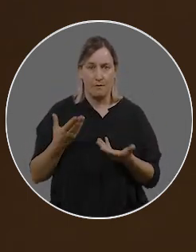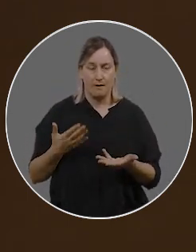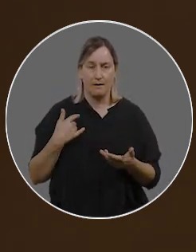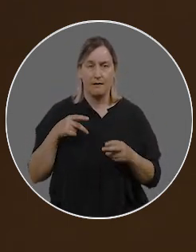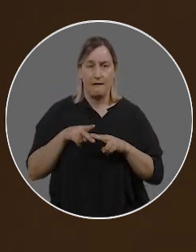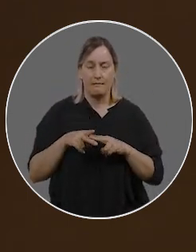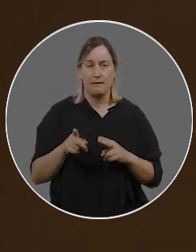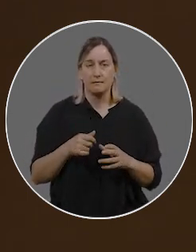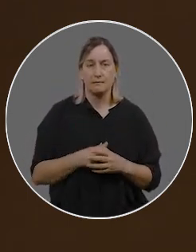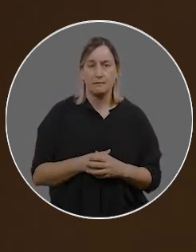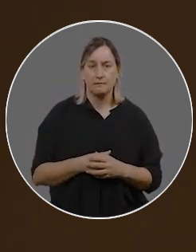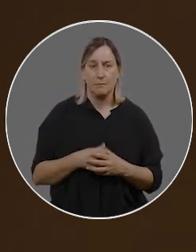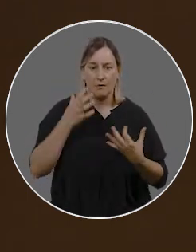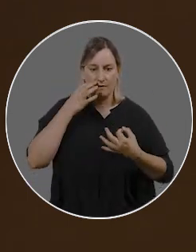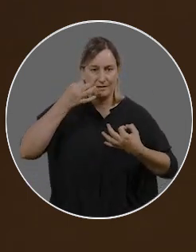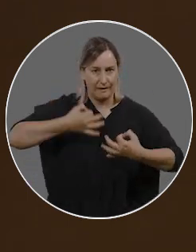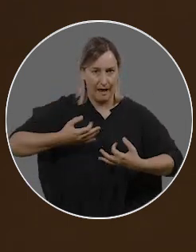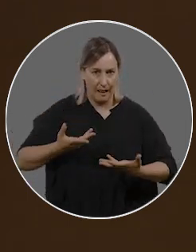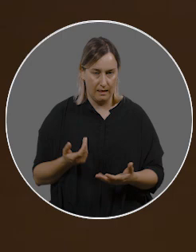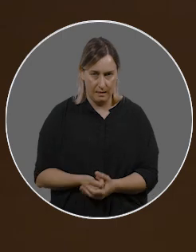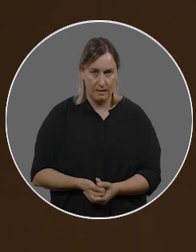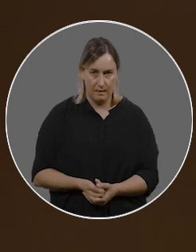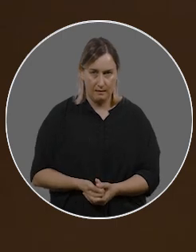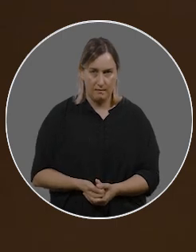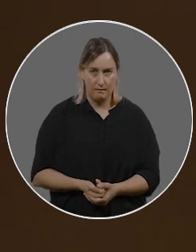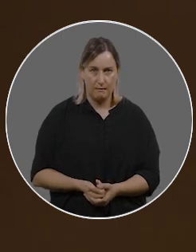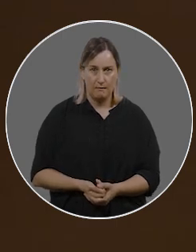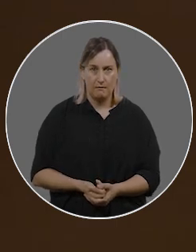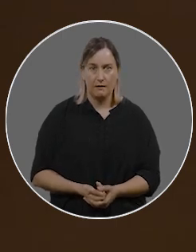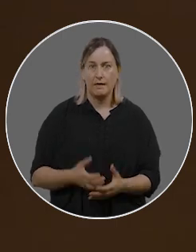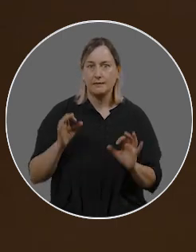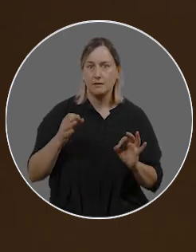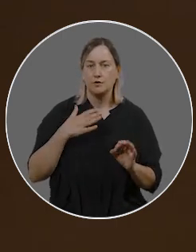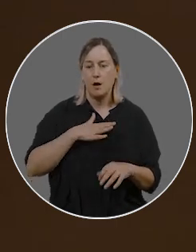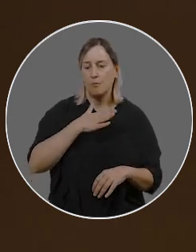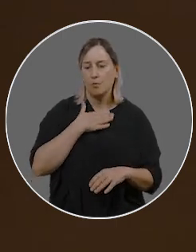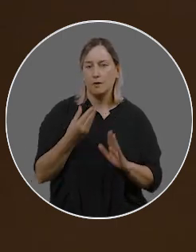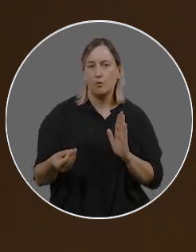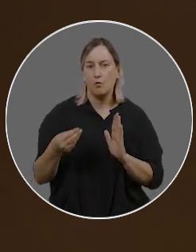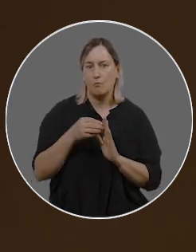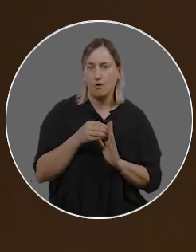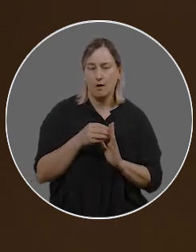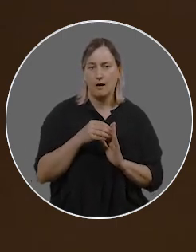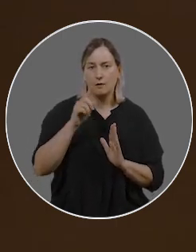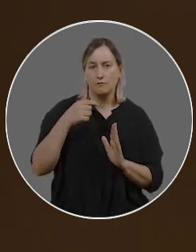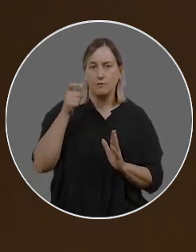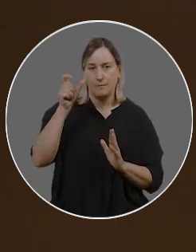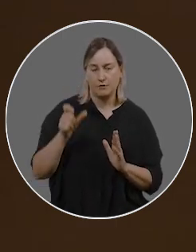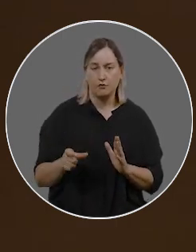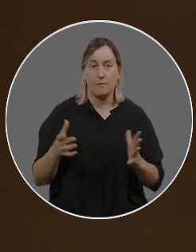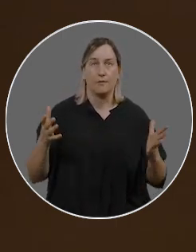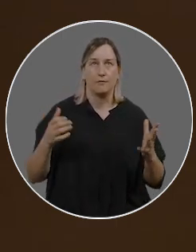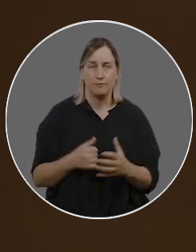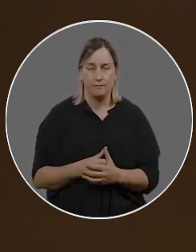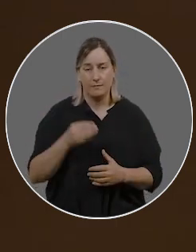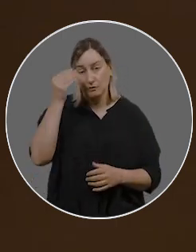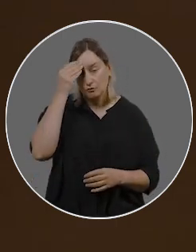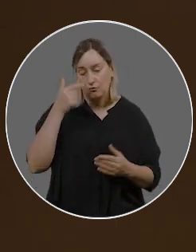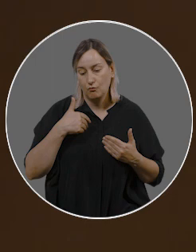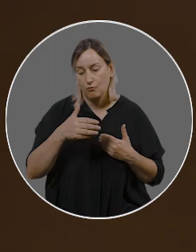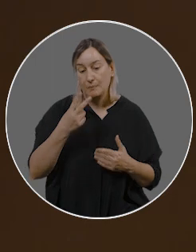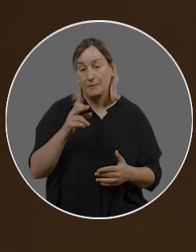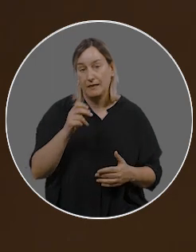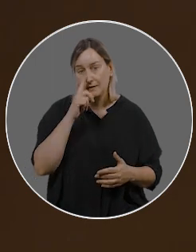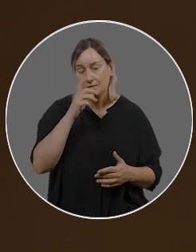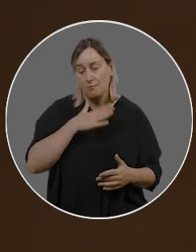aquestes eines, però que sigui real, que sigui on s'hi hagi pogut incorporar com si fos una persona. Però bueno, jo crec que d'aquí a 20